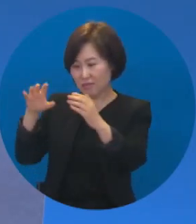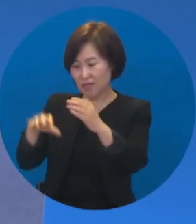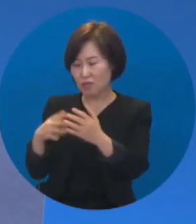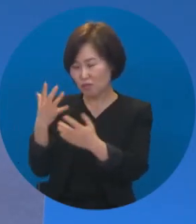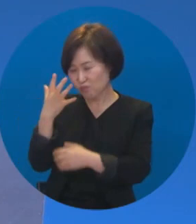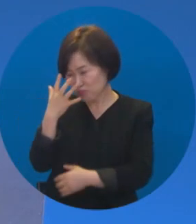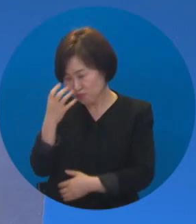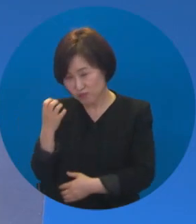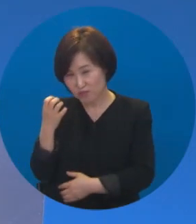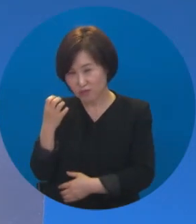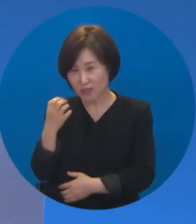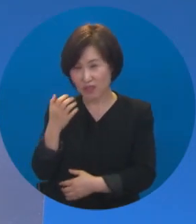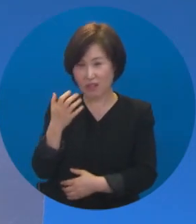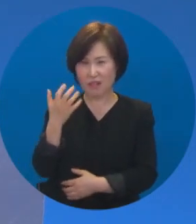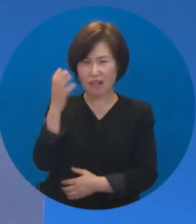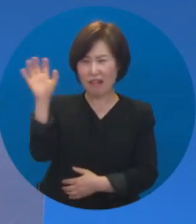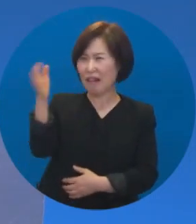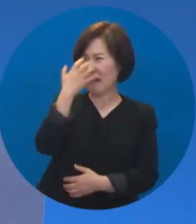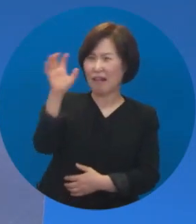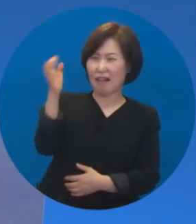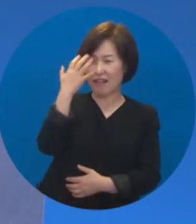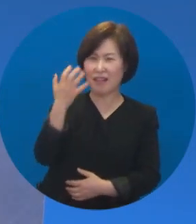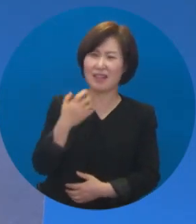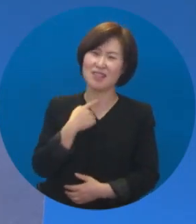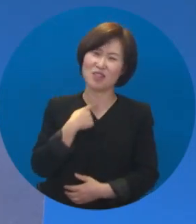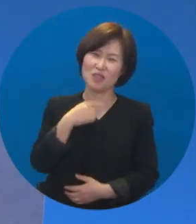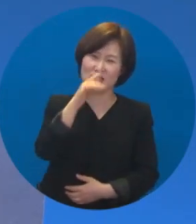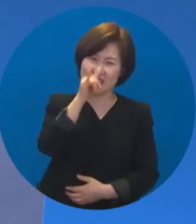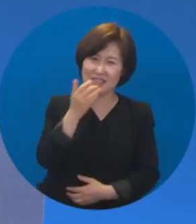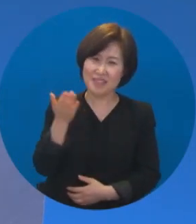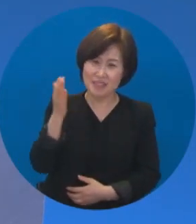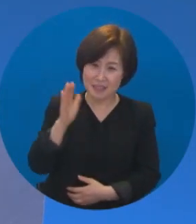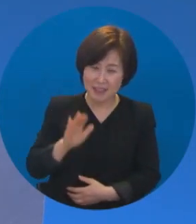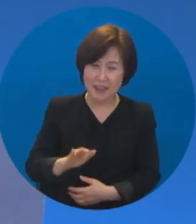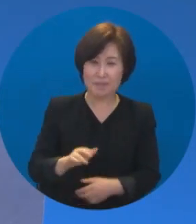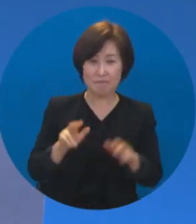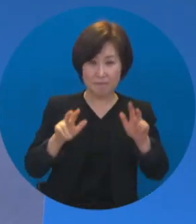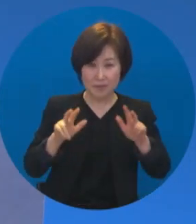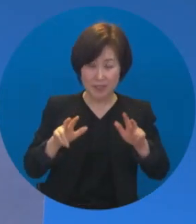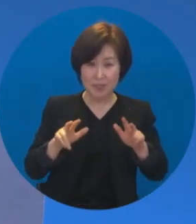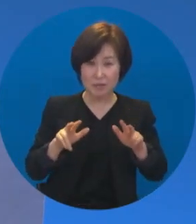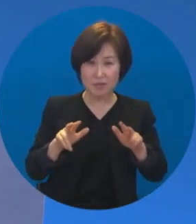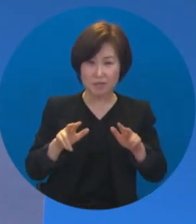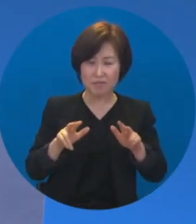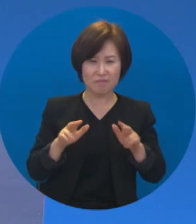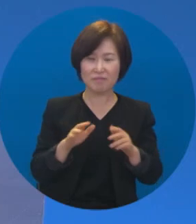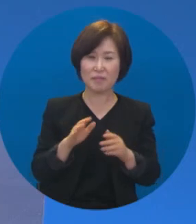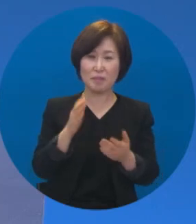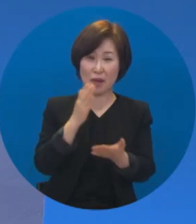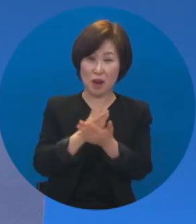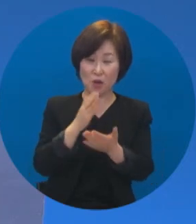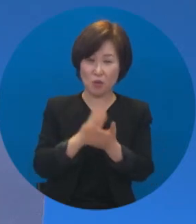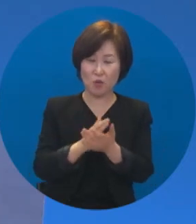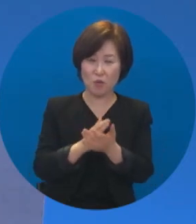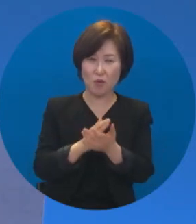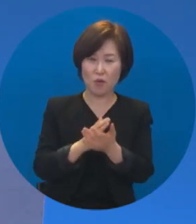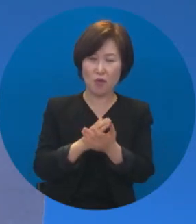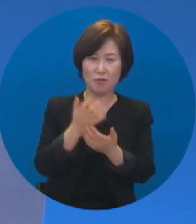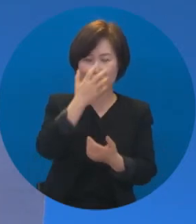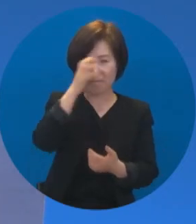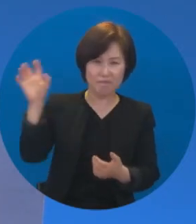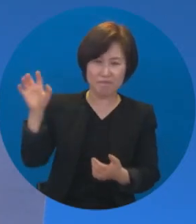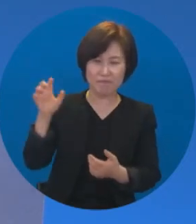되겠구나. 왜냐하면 주님은 야 행복한 척해 기쁘지 않니? 하시지 않고 저에게 너의 있는 모습 그대로가